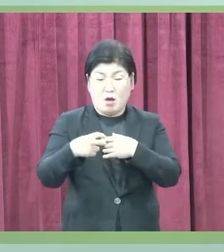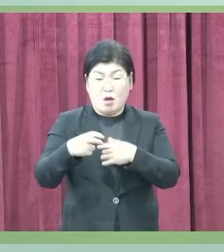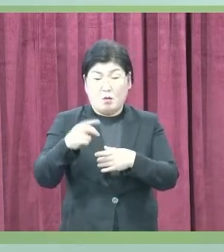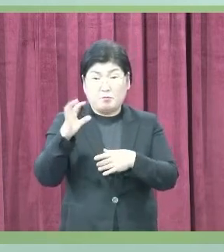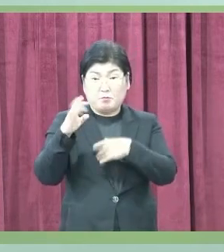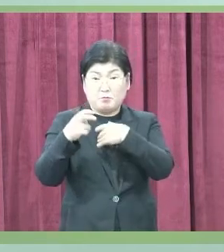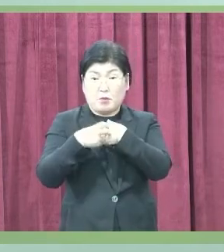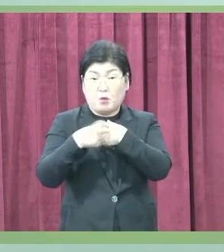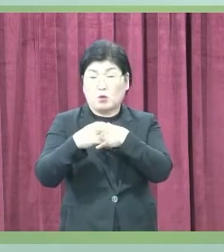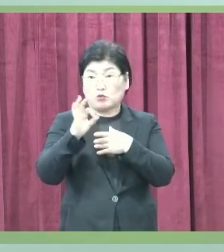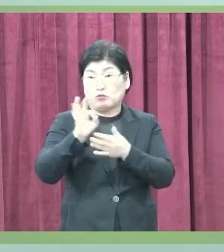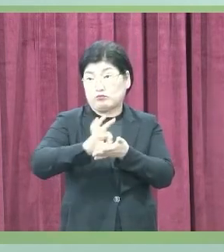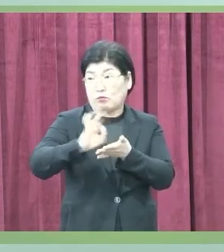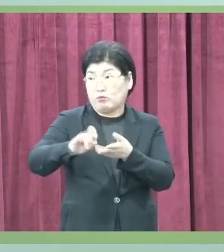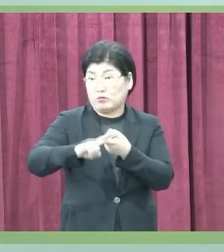부분인데요.